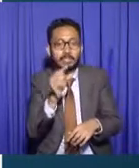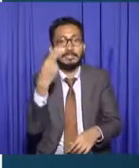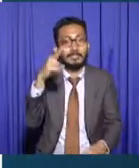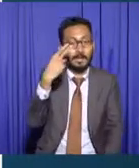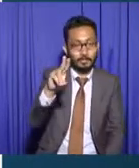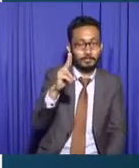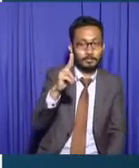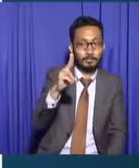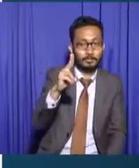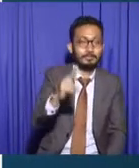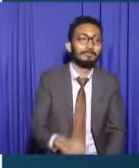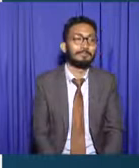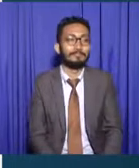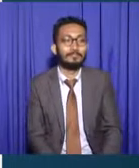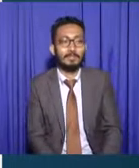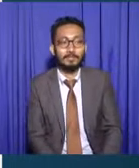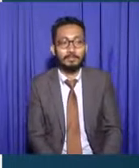berwarna hijau